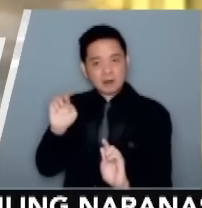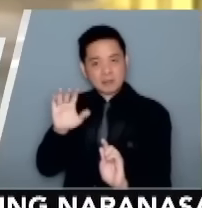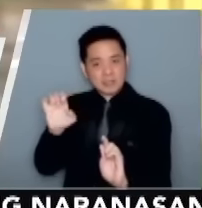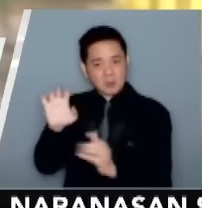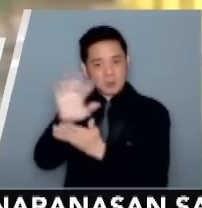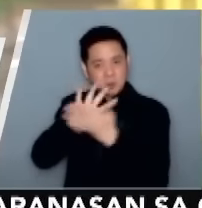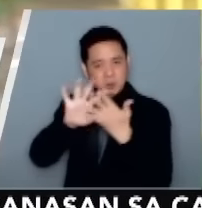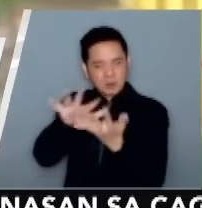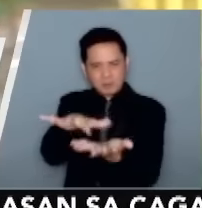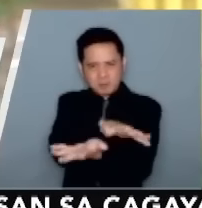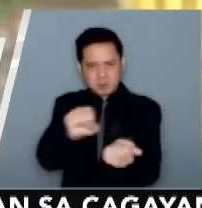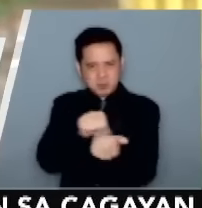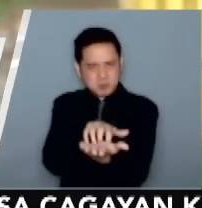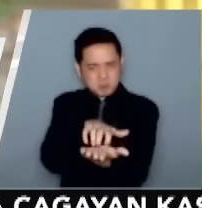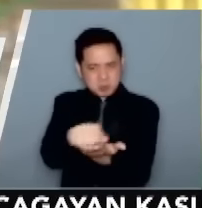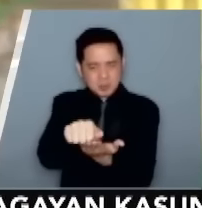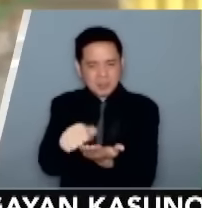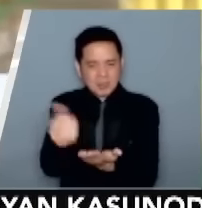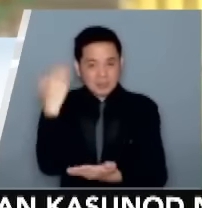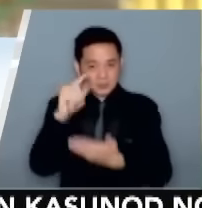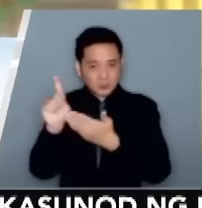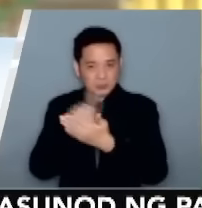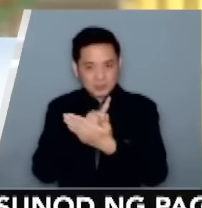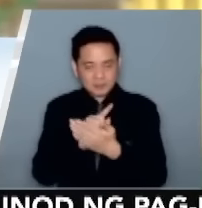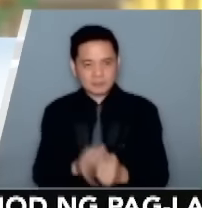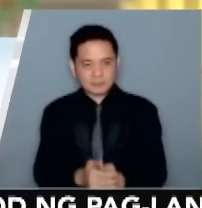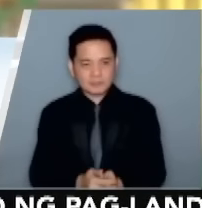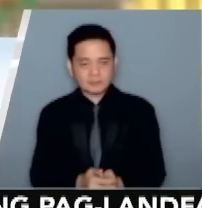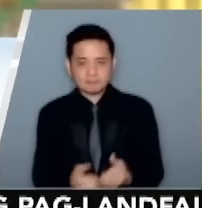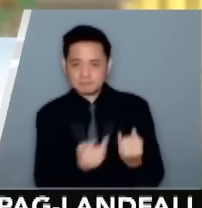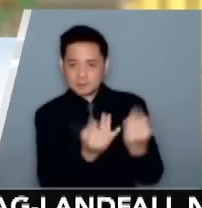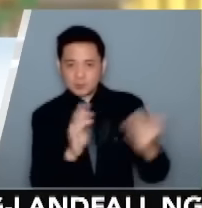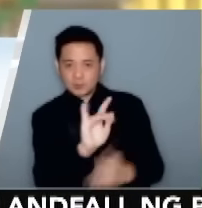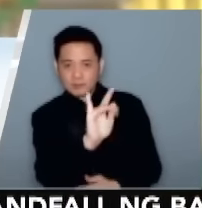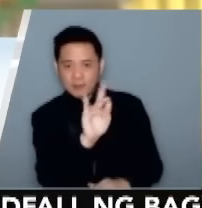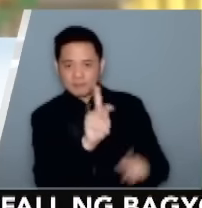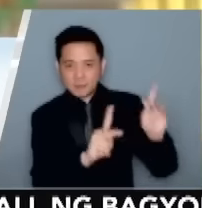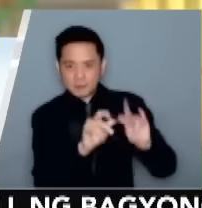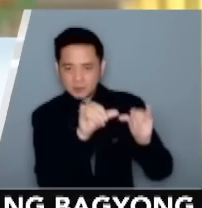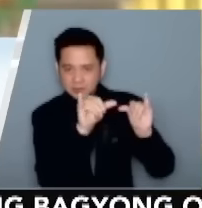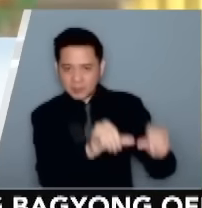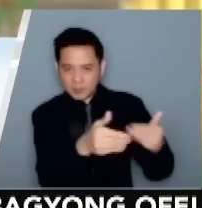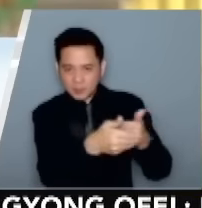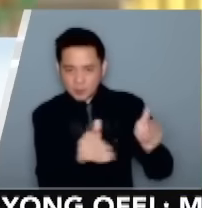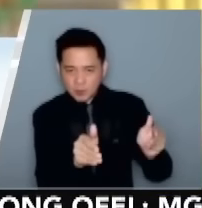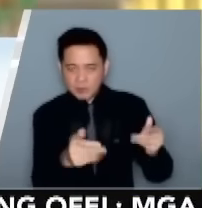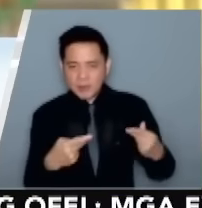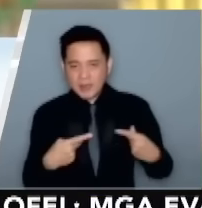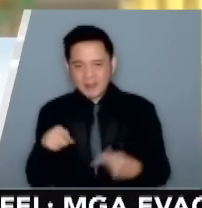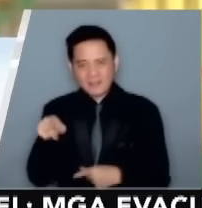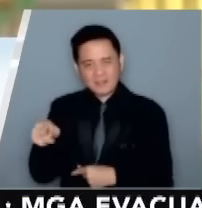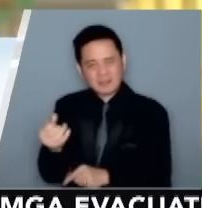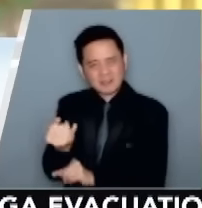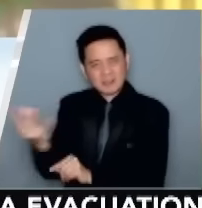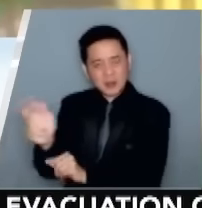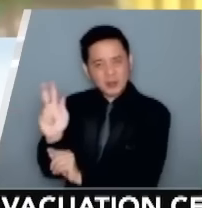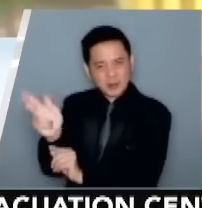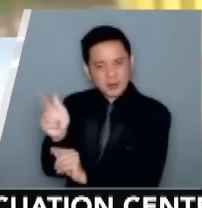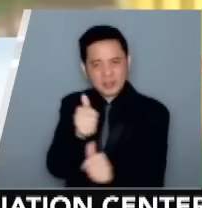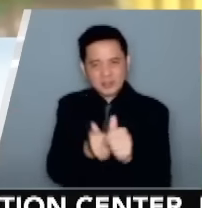Uh Uh individuals sa mga rooms tapos yung malalaking rooms nag-set kami ng 30 Oo pero dahil